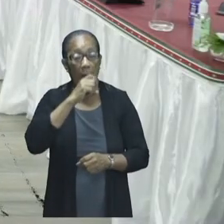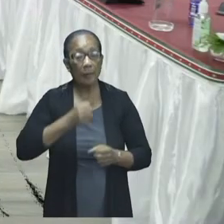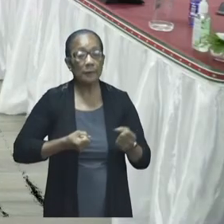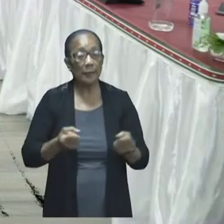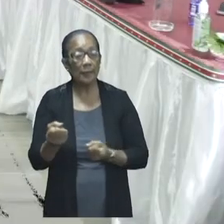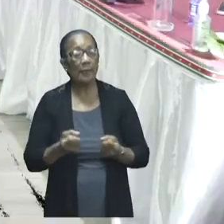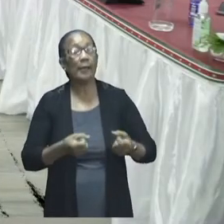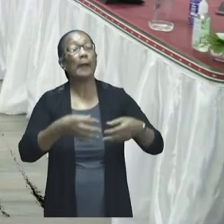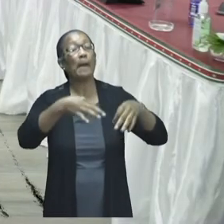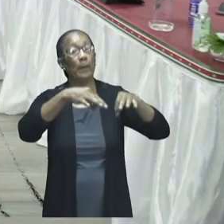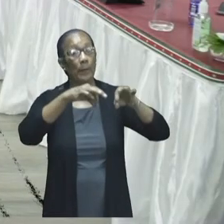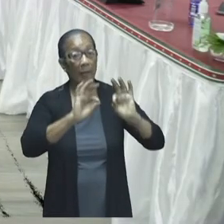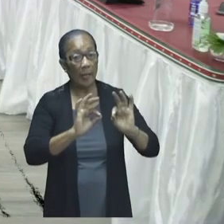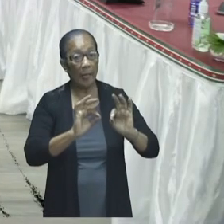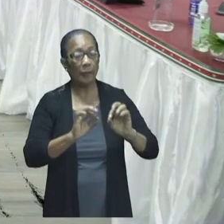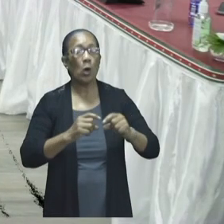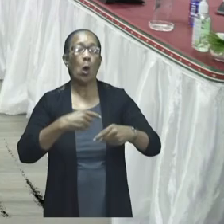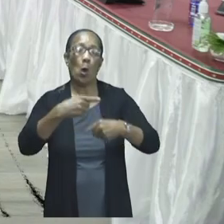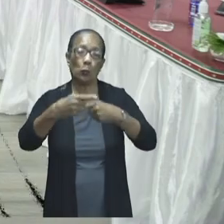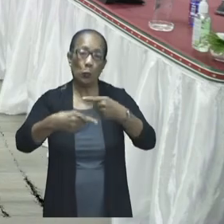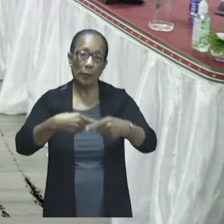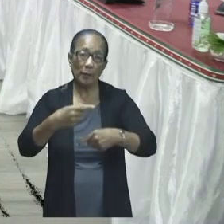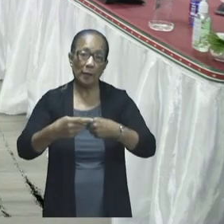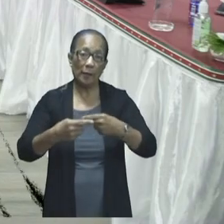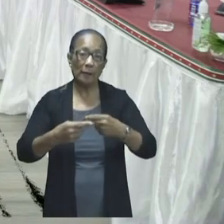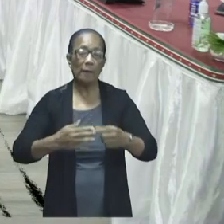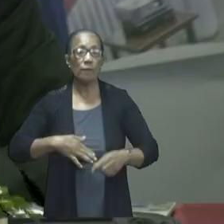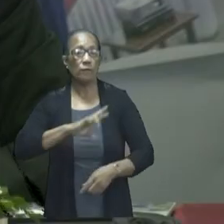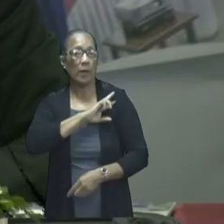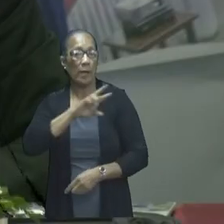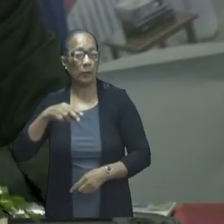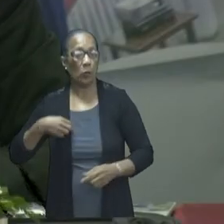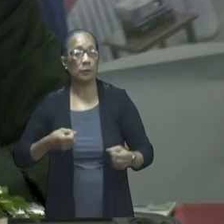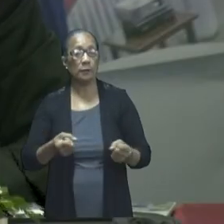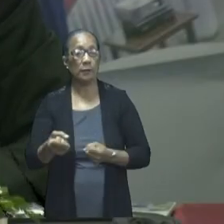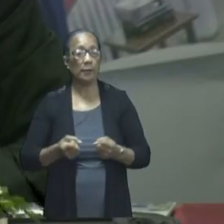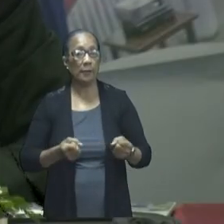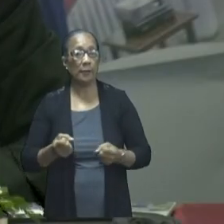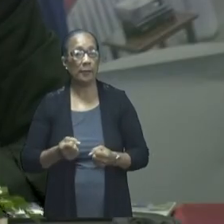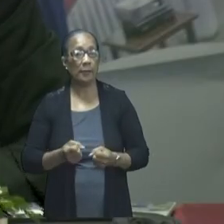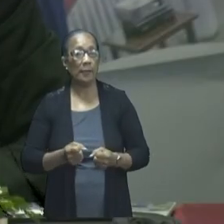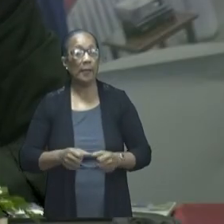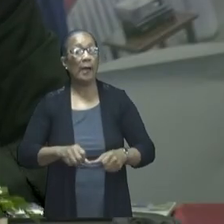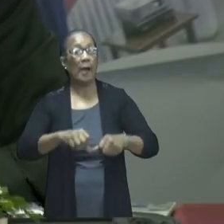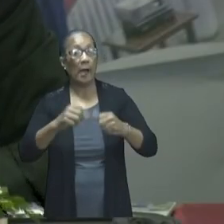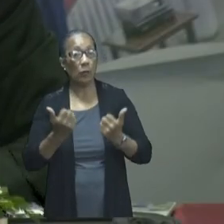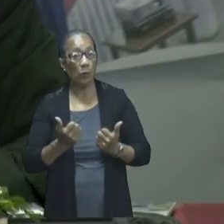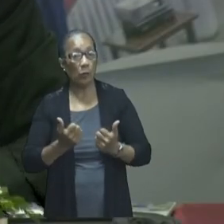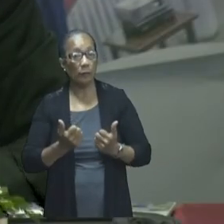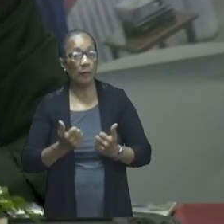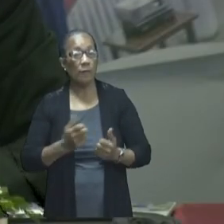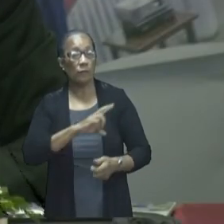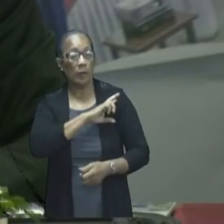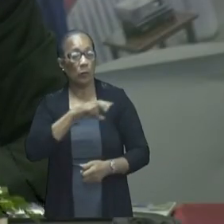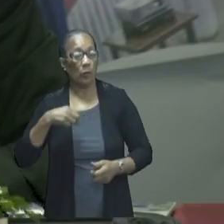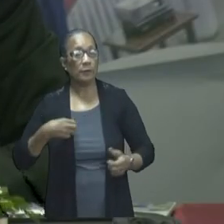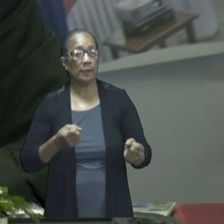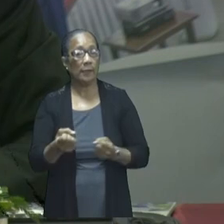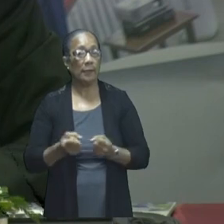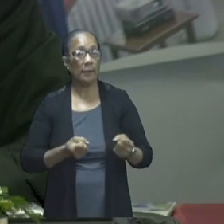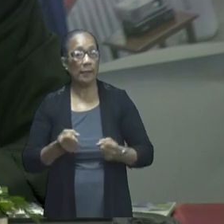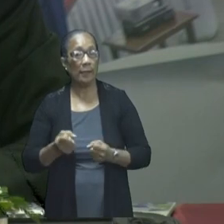beleid aan ontwikkelen van ons regeerakkoord ontwikkelen maar ons regeringsverklaring en